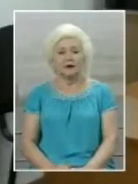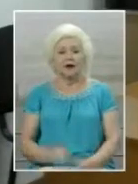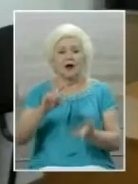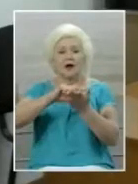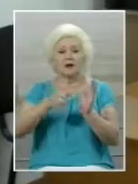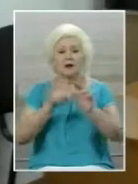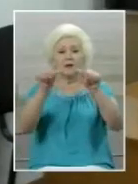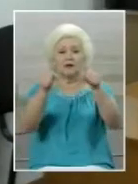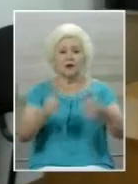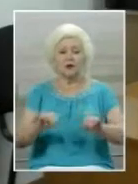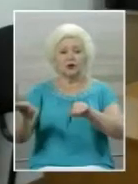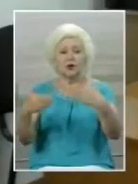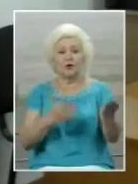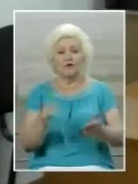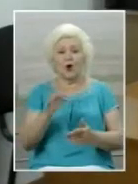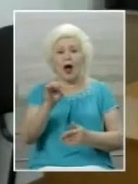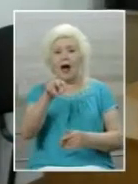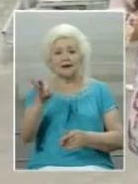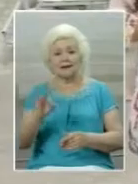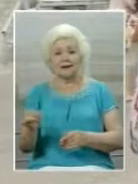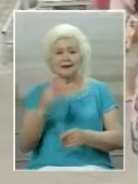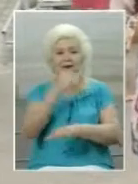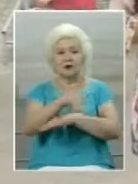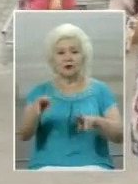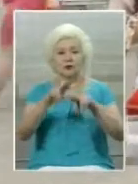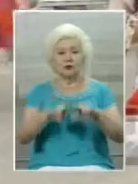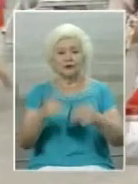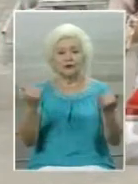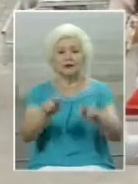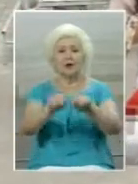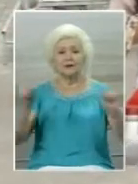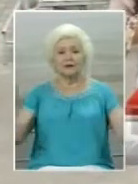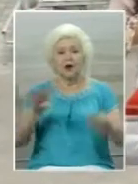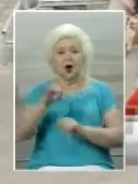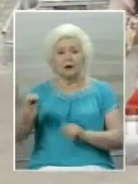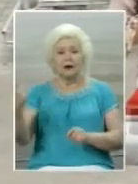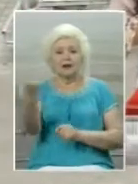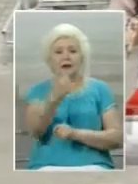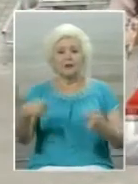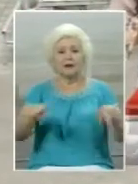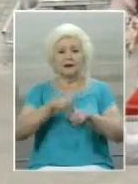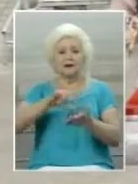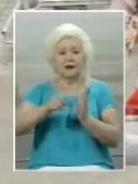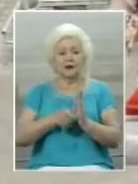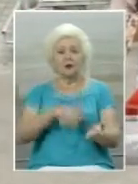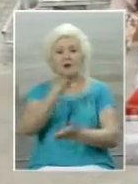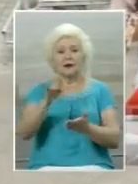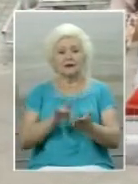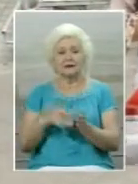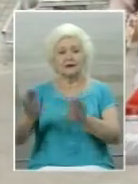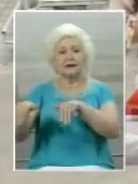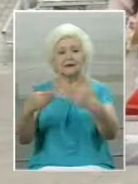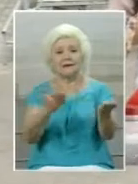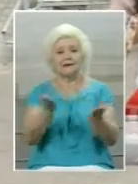Кабінет оформлення і видачі ID та закордонних паспортів, котрий відкрився сьогодні в Олешках, це перший такий кабінет у центрах